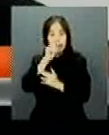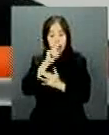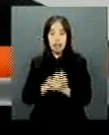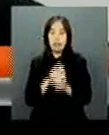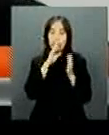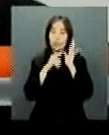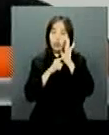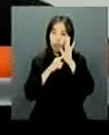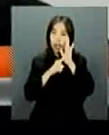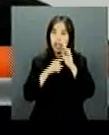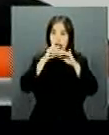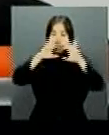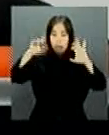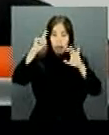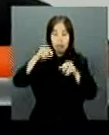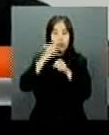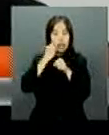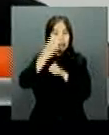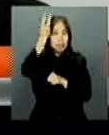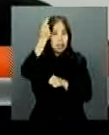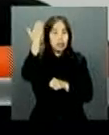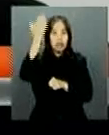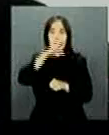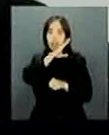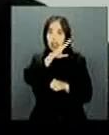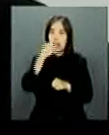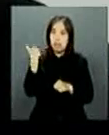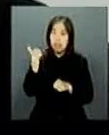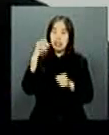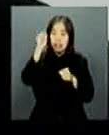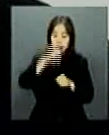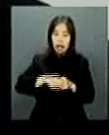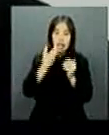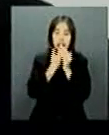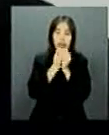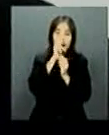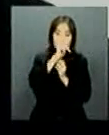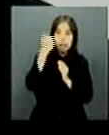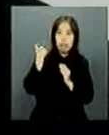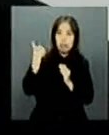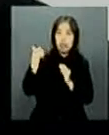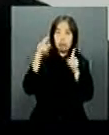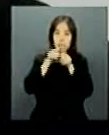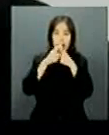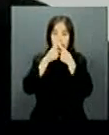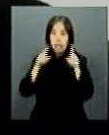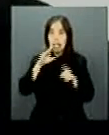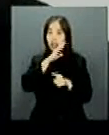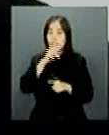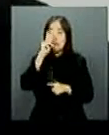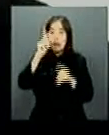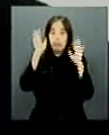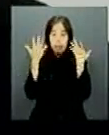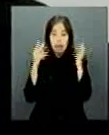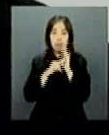ดียวกันรัฐบาลเองต้องคำนึงเหมือนกันว่าถ้าอย่างนี้แบงก์เองเขามีความเสี่ยงนะครับมันมีกฎเกณฑ์ที่เป็นสากลแต่ทำยังไงจะลดความเสี่ยงให้กับธ